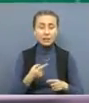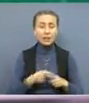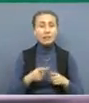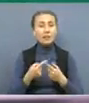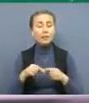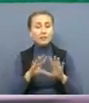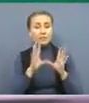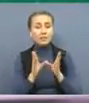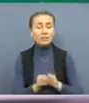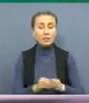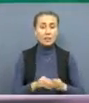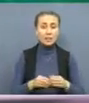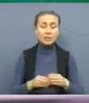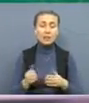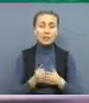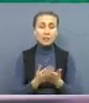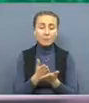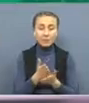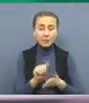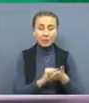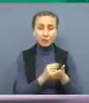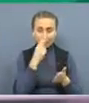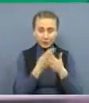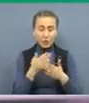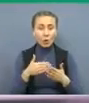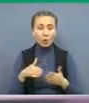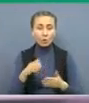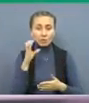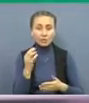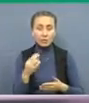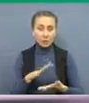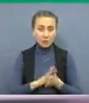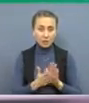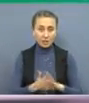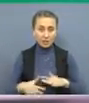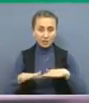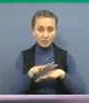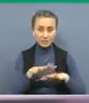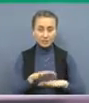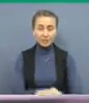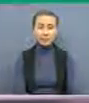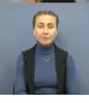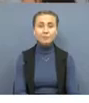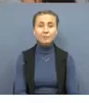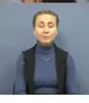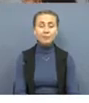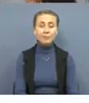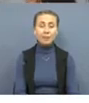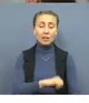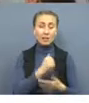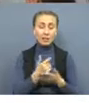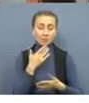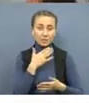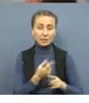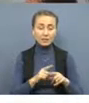В целом, стратегический документ предусматривает улучшение социального положения населения. Елбасы